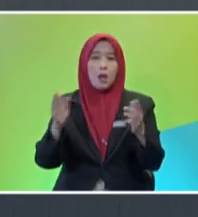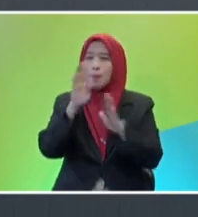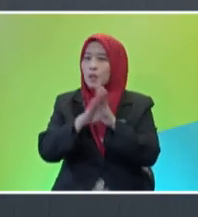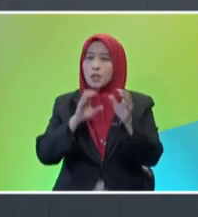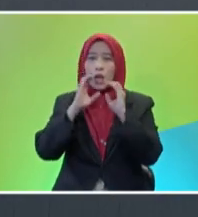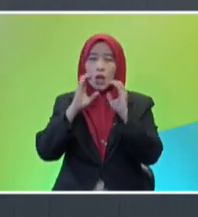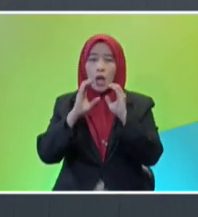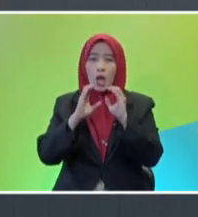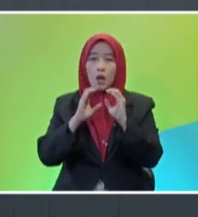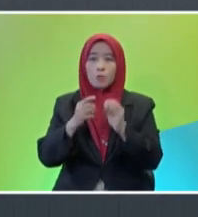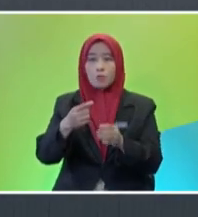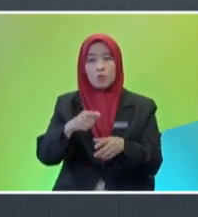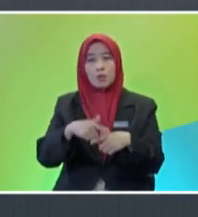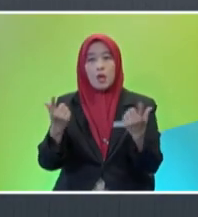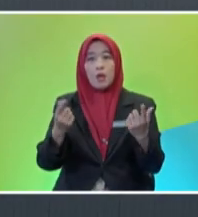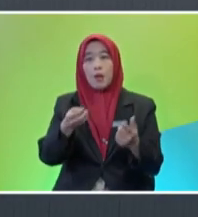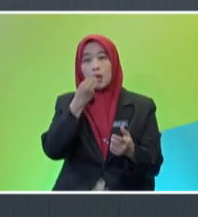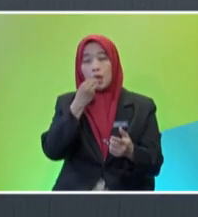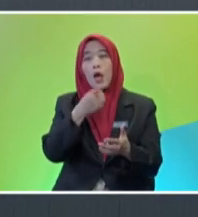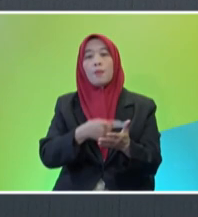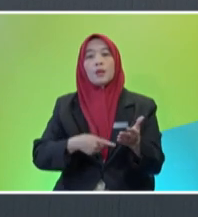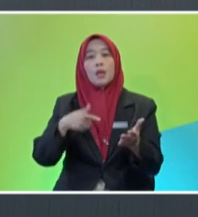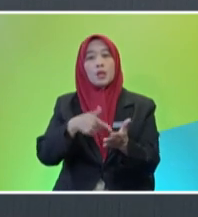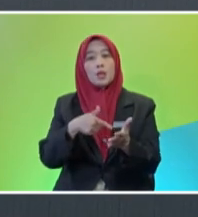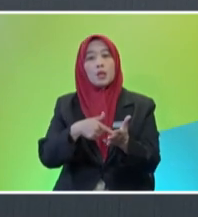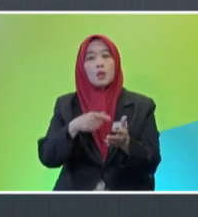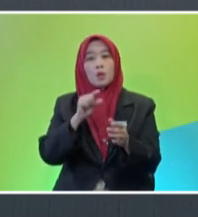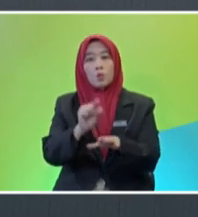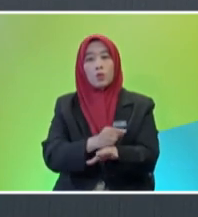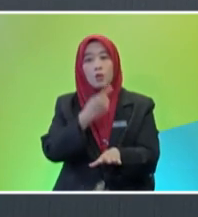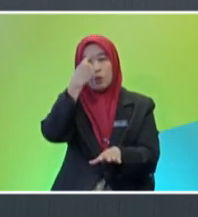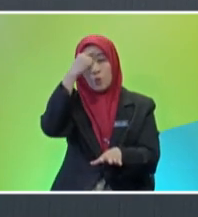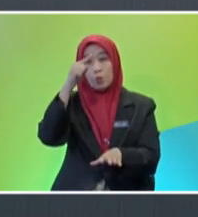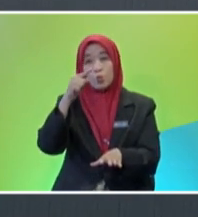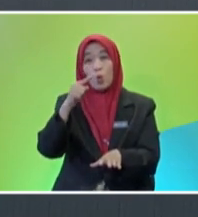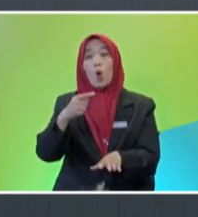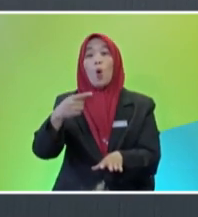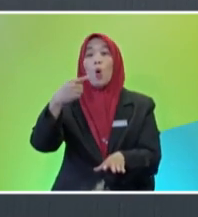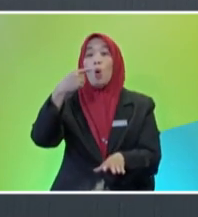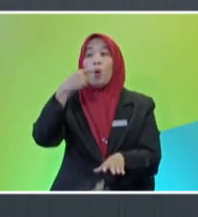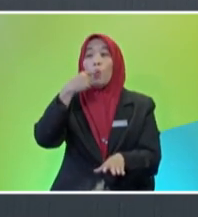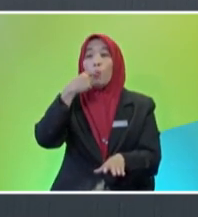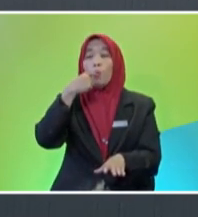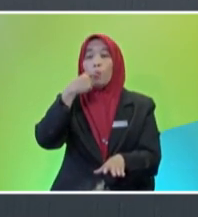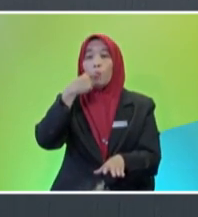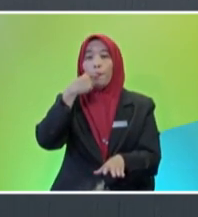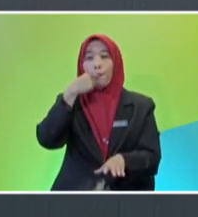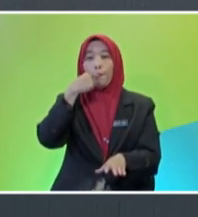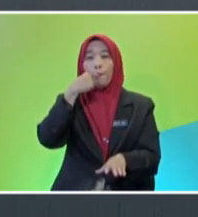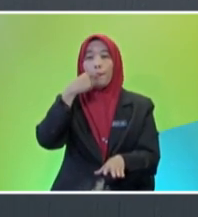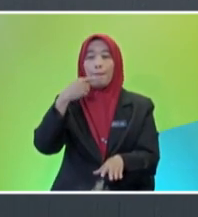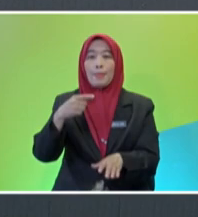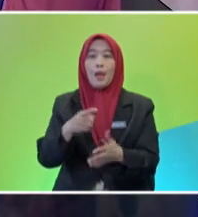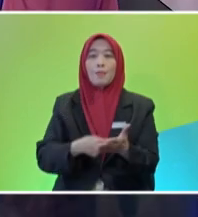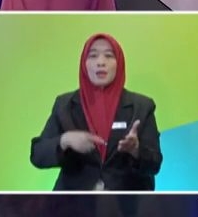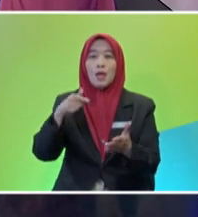selain daripada untuk makan, apa lagi kita boleh gunakan untuk hidung? Untuk hidung? Untuk hidung. Maaf Ifan, cikgu tersilap. Apa